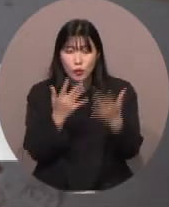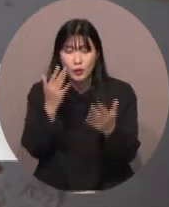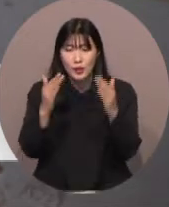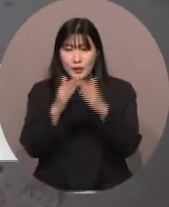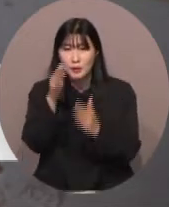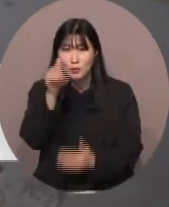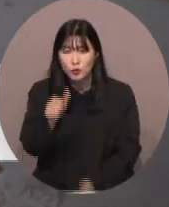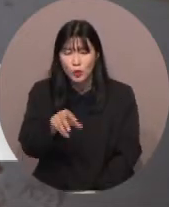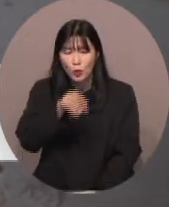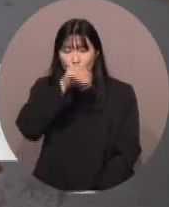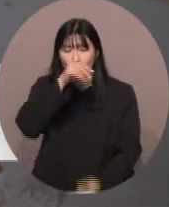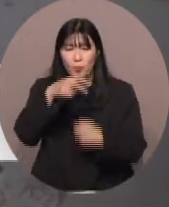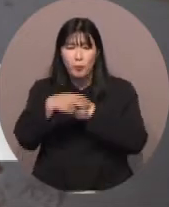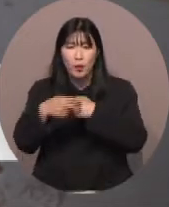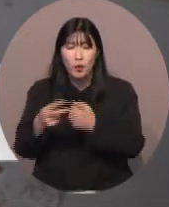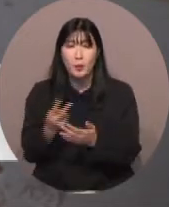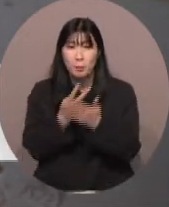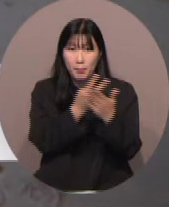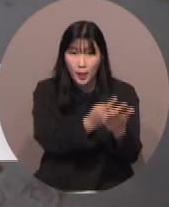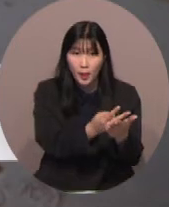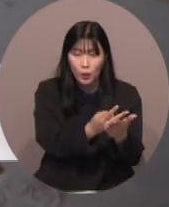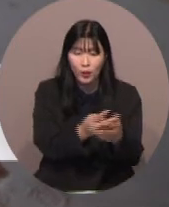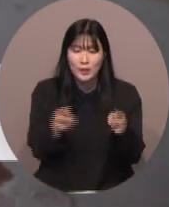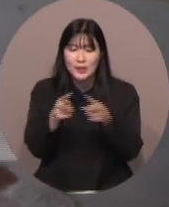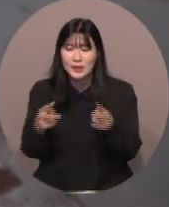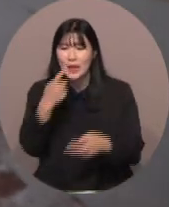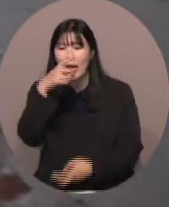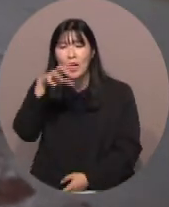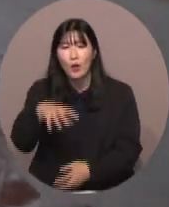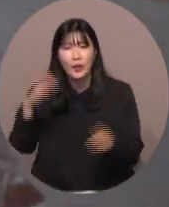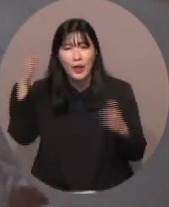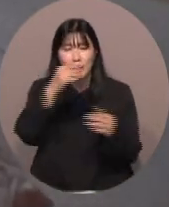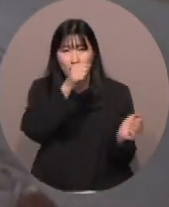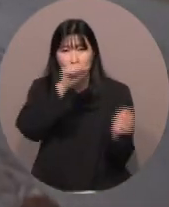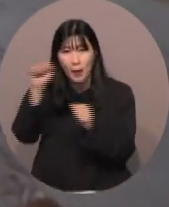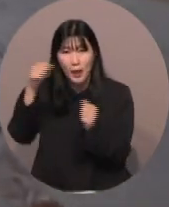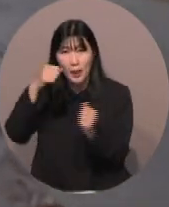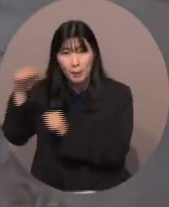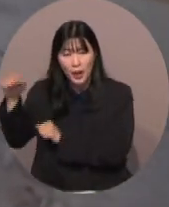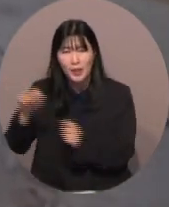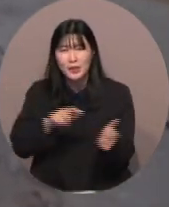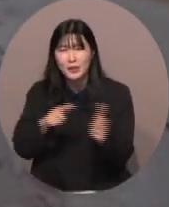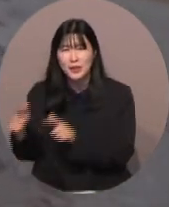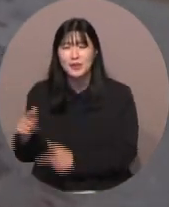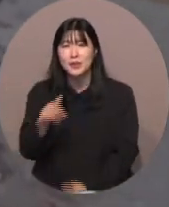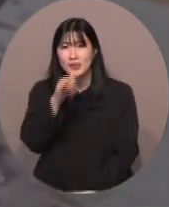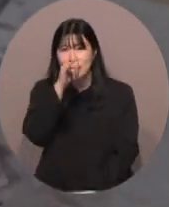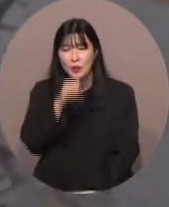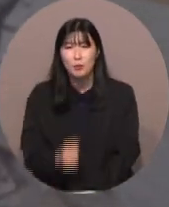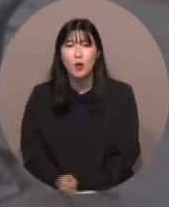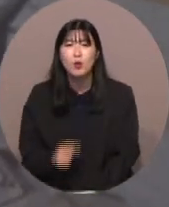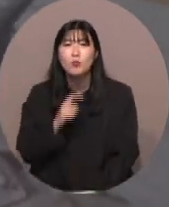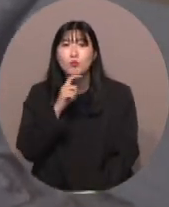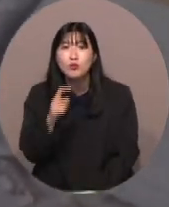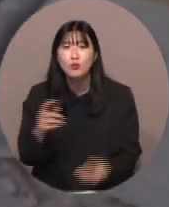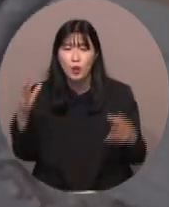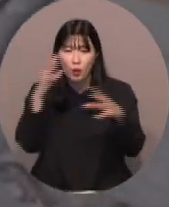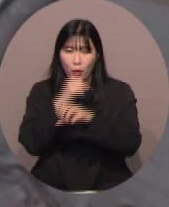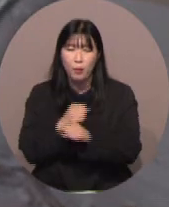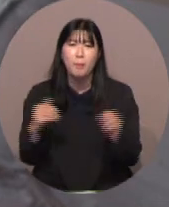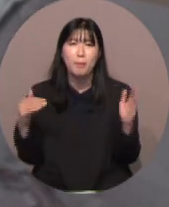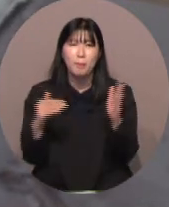거주자가 연기를 마셔 병원으로 이송됐고 2층 학원에 있던 학생들이 대피하는 소동이 빚어졌으며 부른 주택